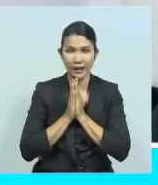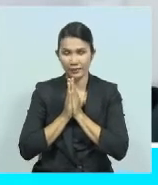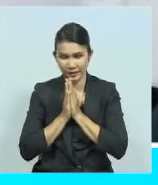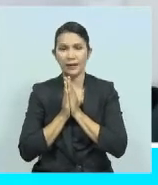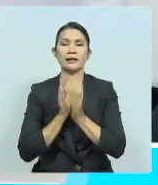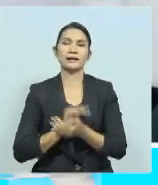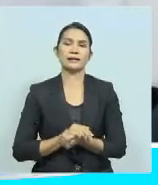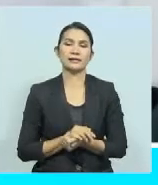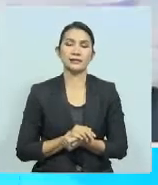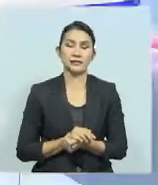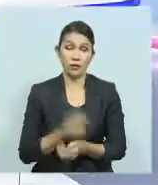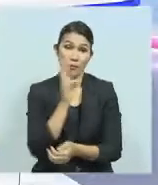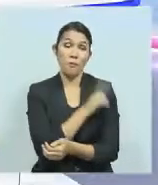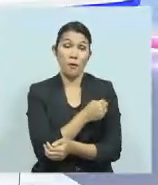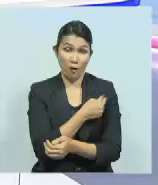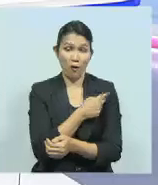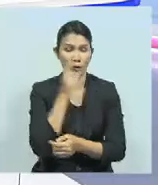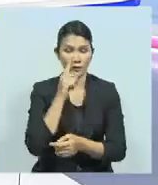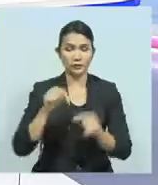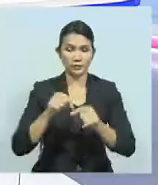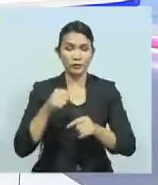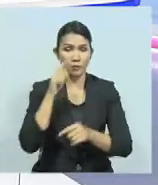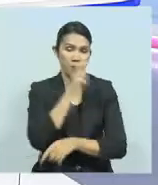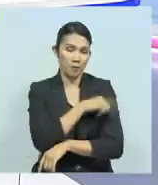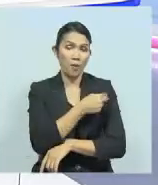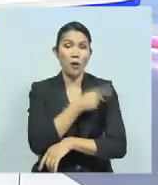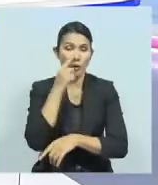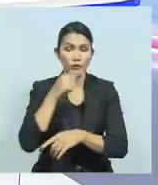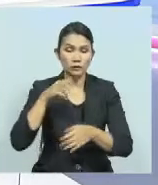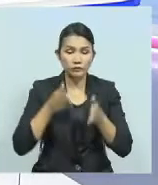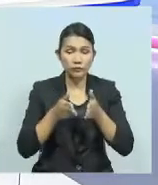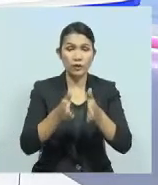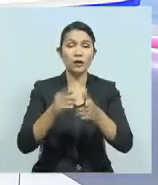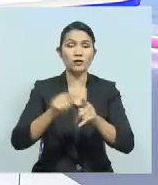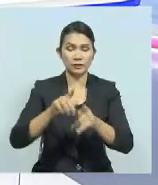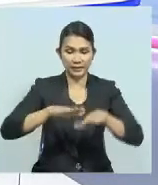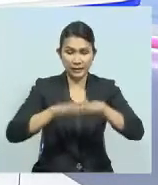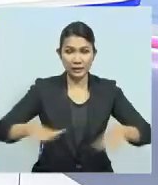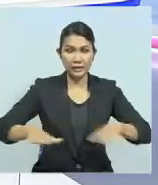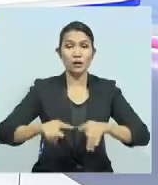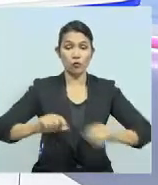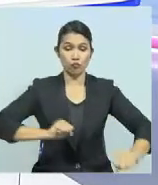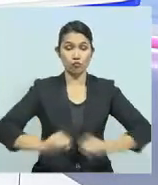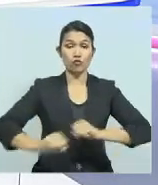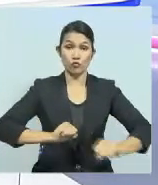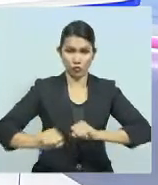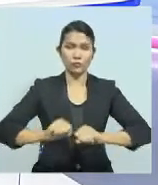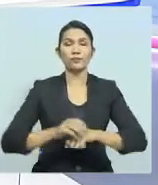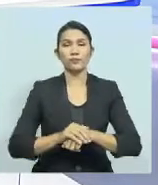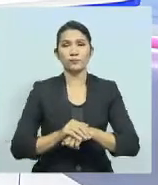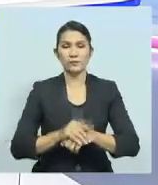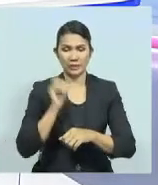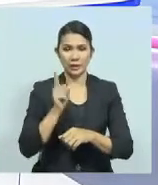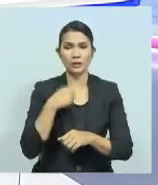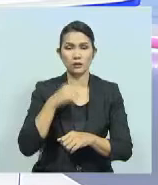วัสดี ค่ะสวัสดีค่ะคุณหมอโอนะคะแพทย์หญิงจิราพรอรุณากูลนะคะกุมารแพทย์เวชศาสตร์วัยรุ่นนะคะท่านก็บอกว่า